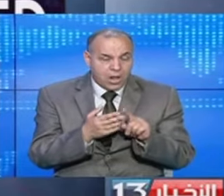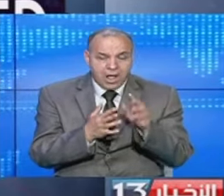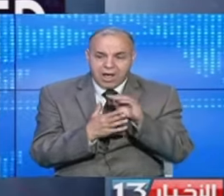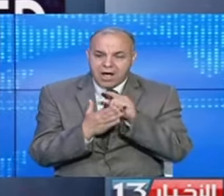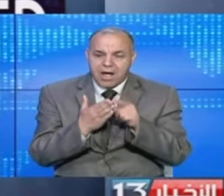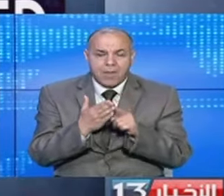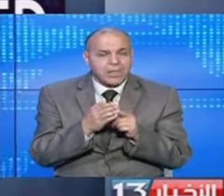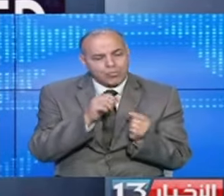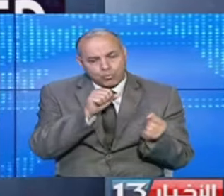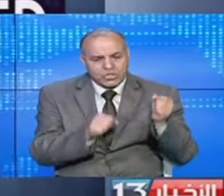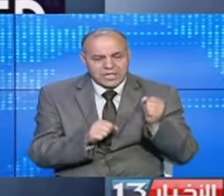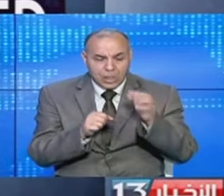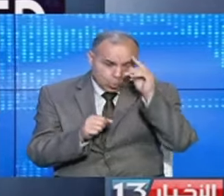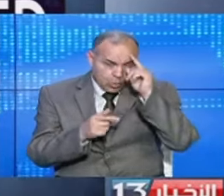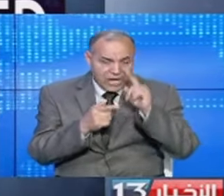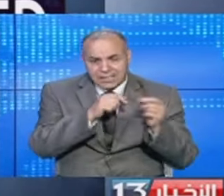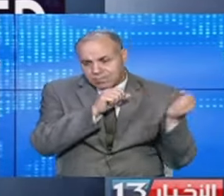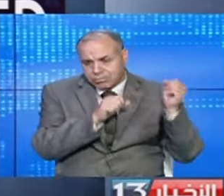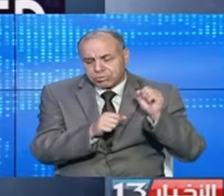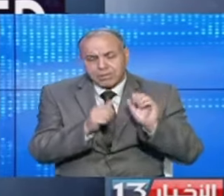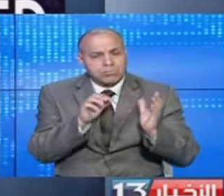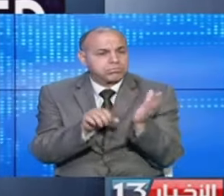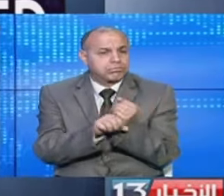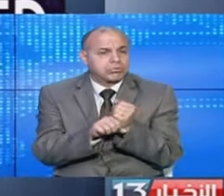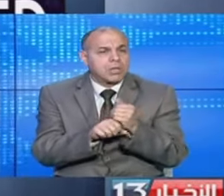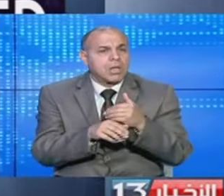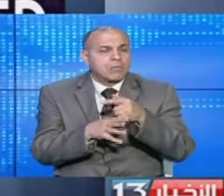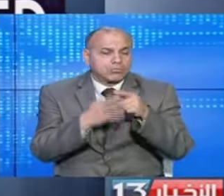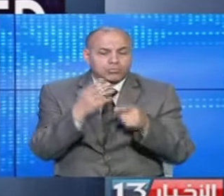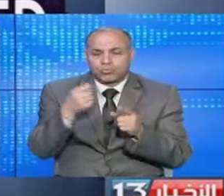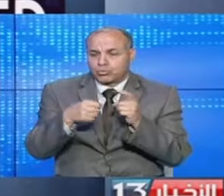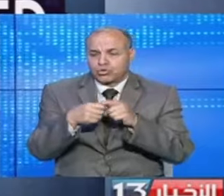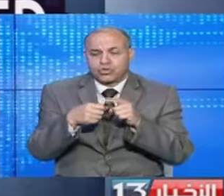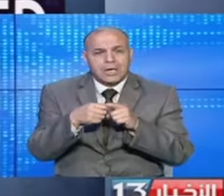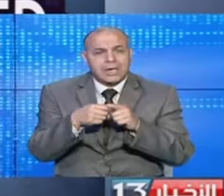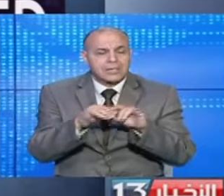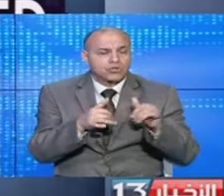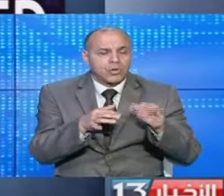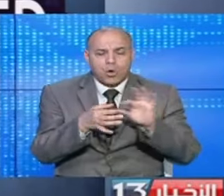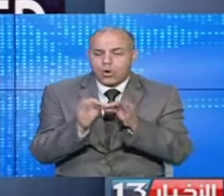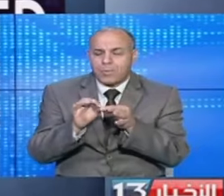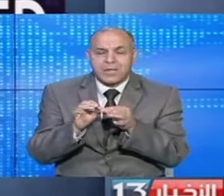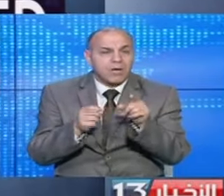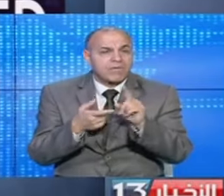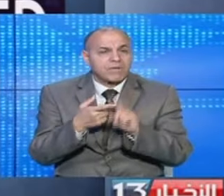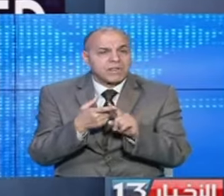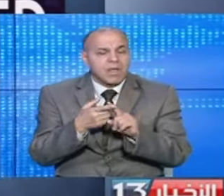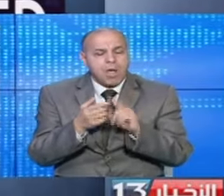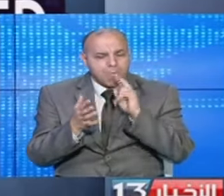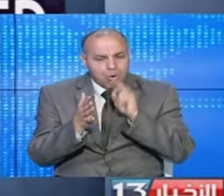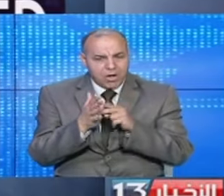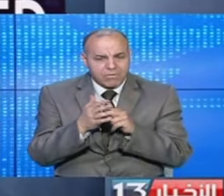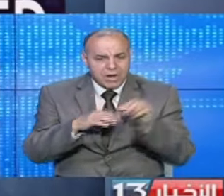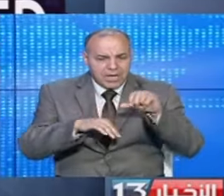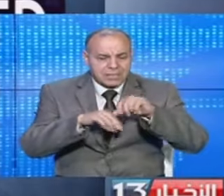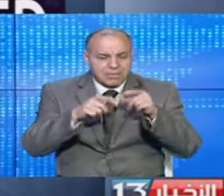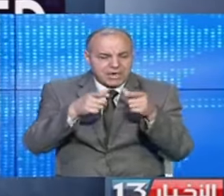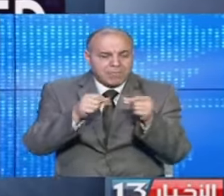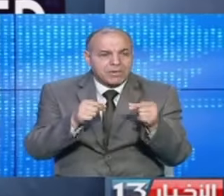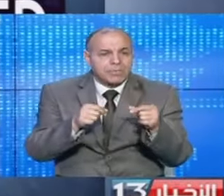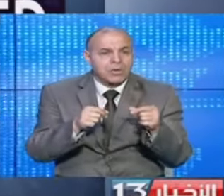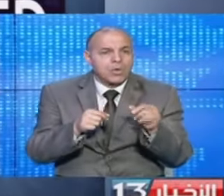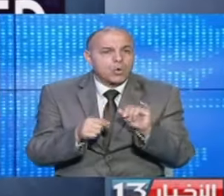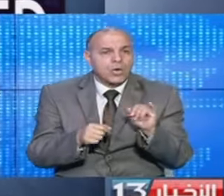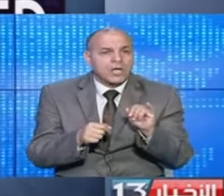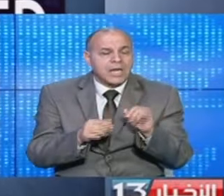بقائمة المصارعين التونسيين المتأهلين للمشاركة في الألعاب الأولمبية المقررة بالعاصمة اليابانية